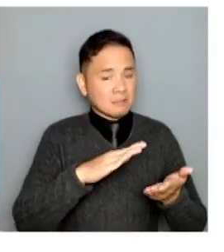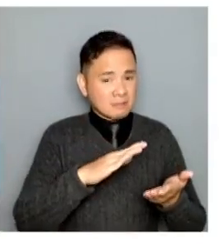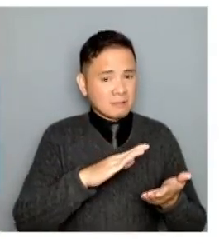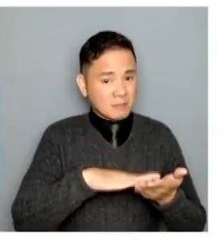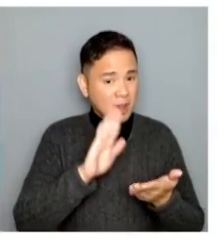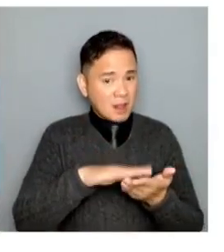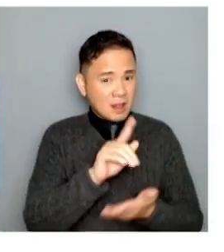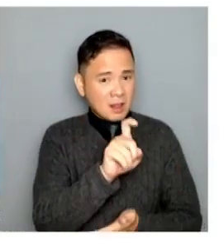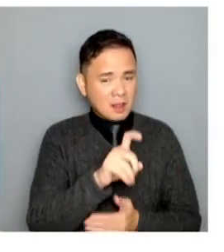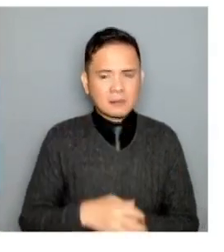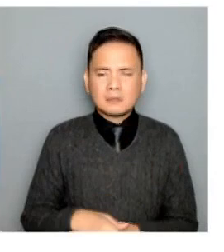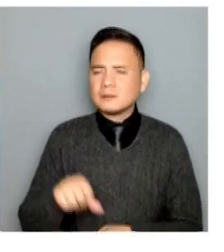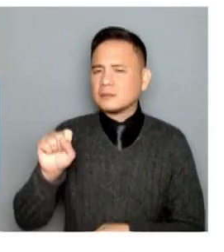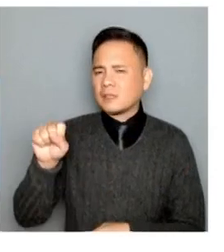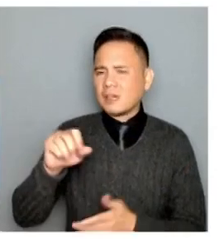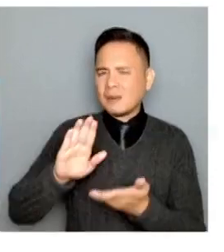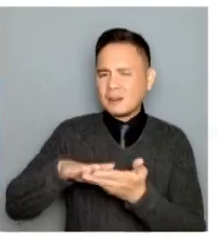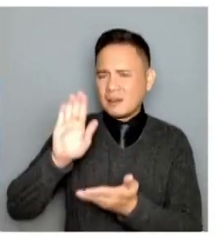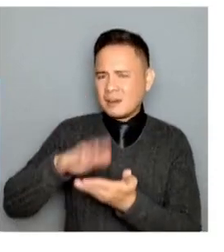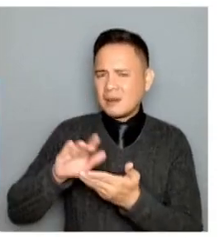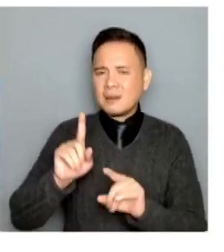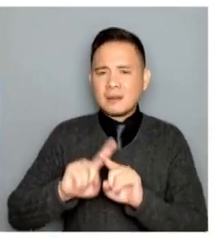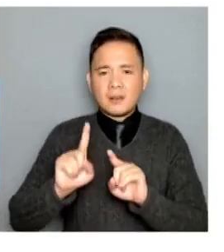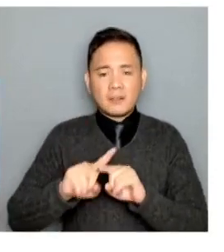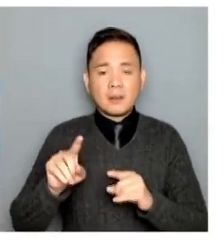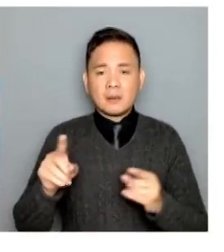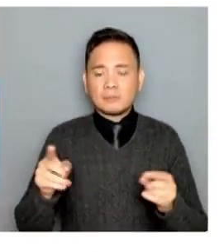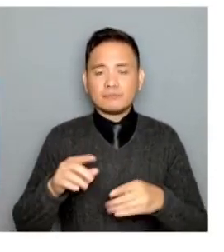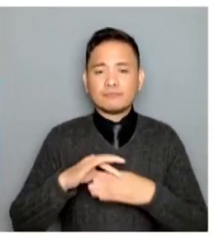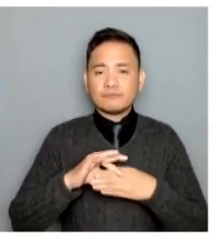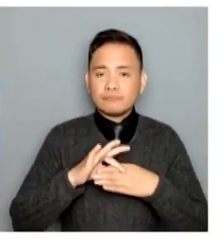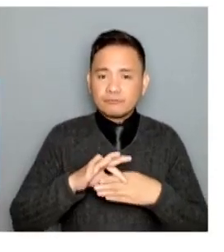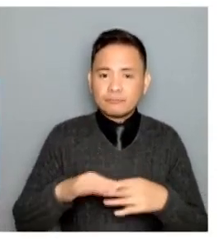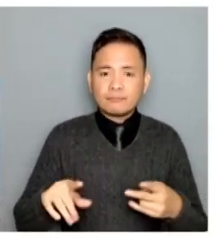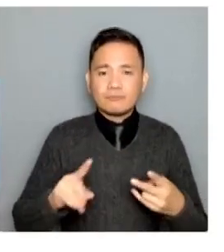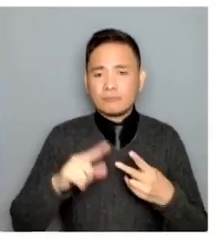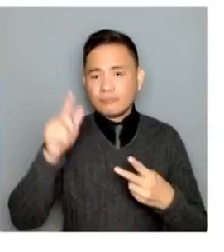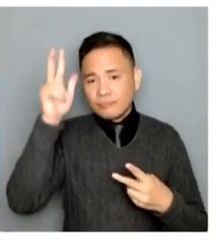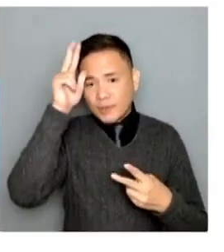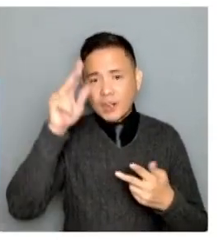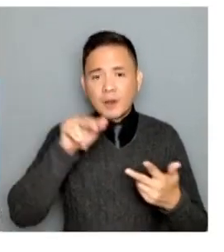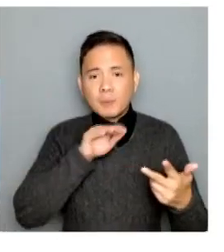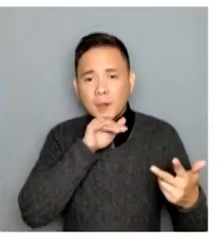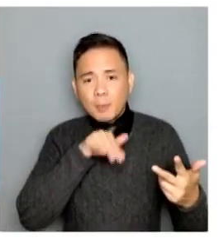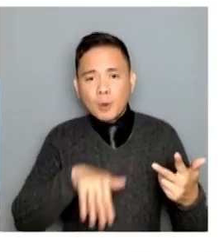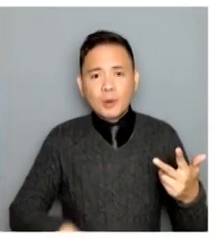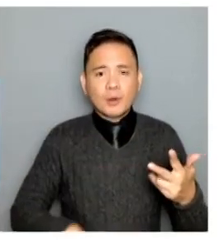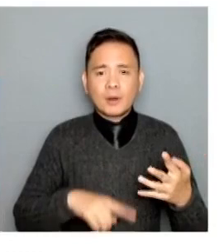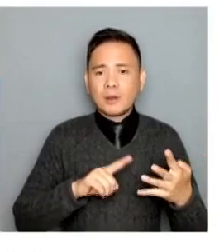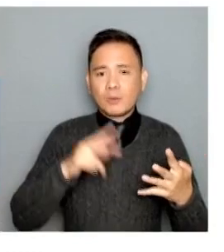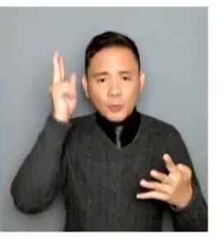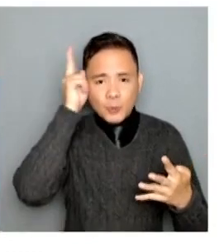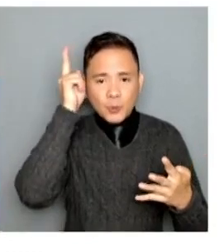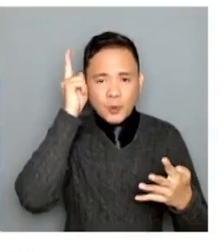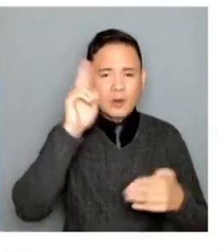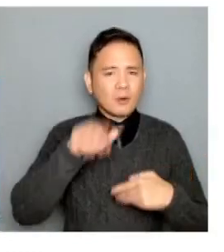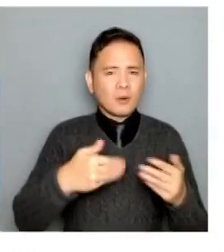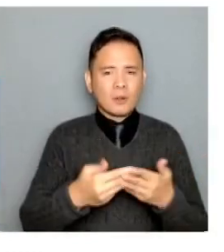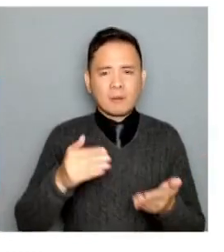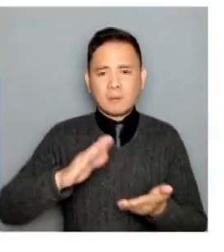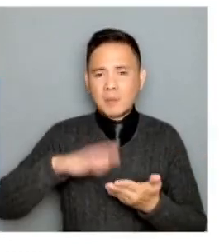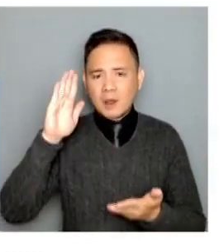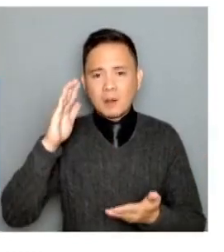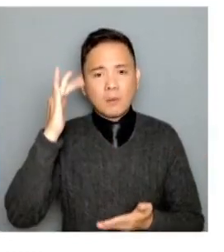po yung presyo ng ating karne, yung manok, yung baboy, yung ating gulay, kasi dumadami po